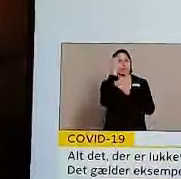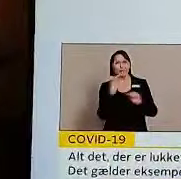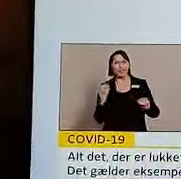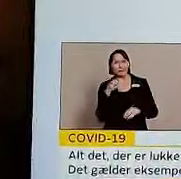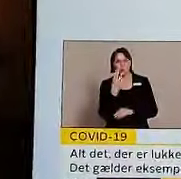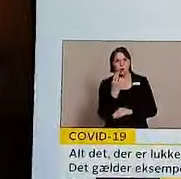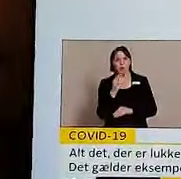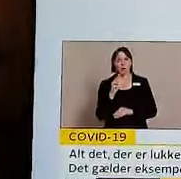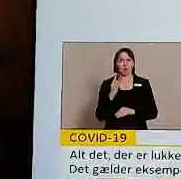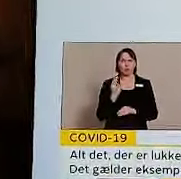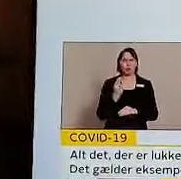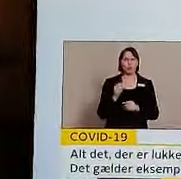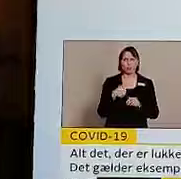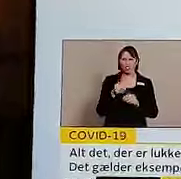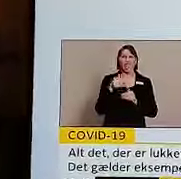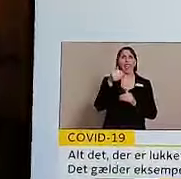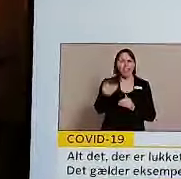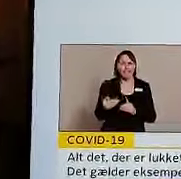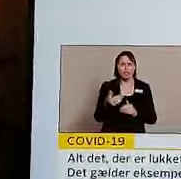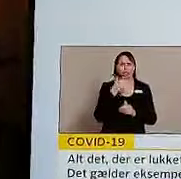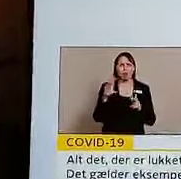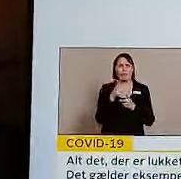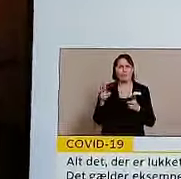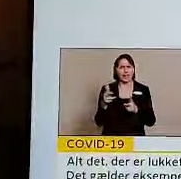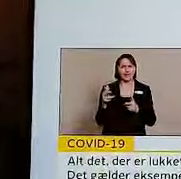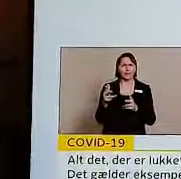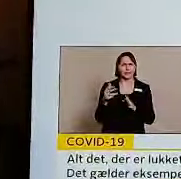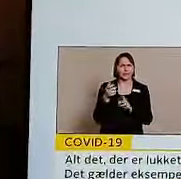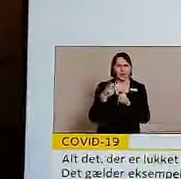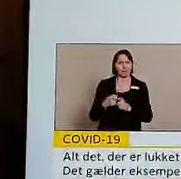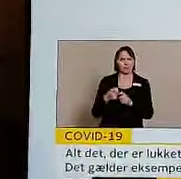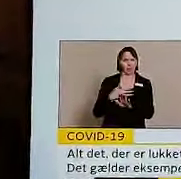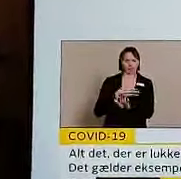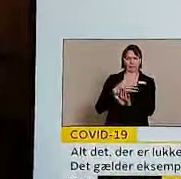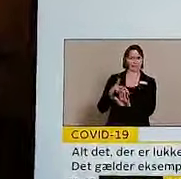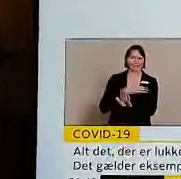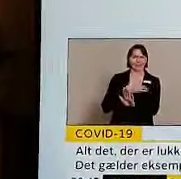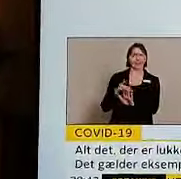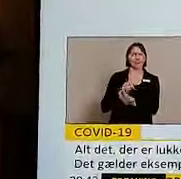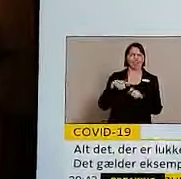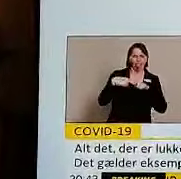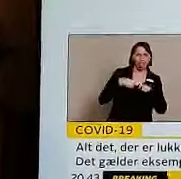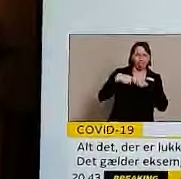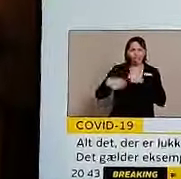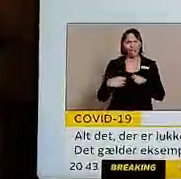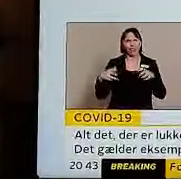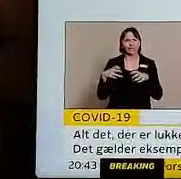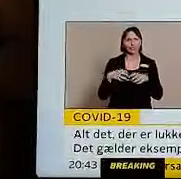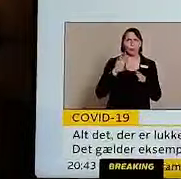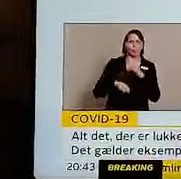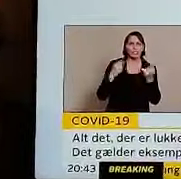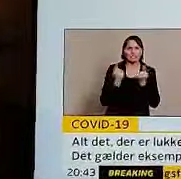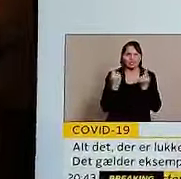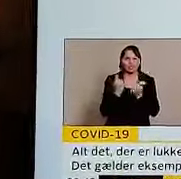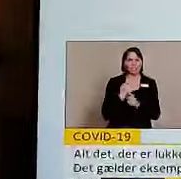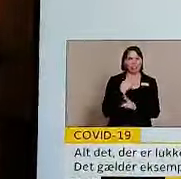هو البوست يعني الهواء اللي بيخرج، هو يعني اللي بيقوم بهذا